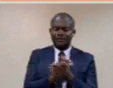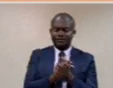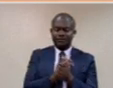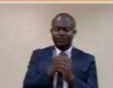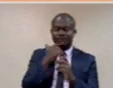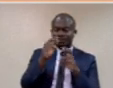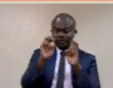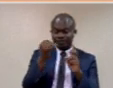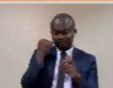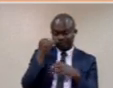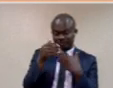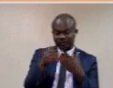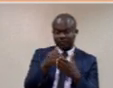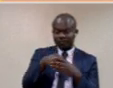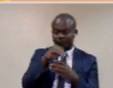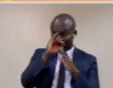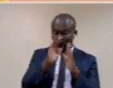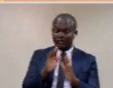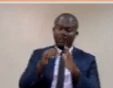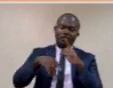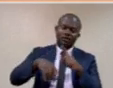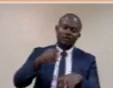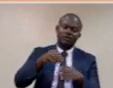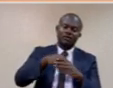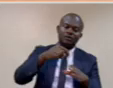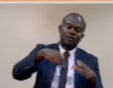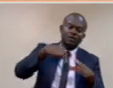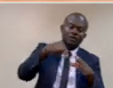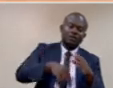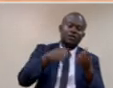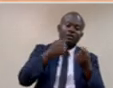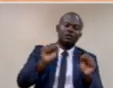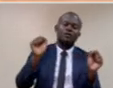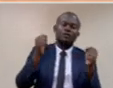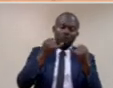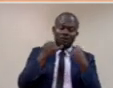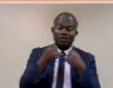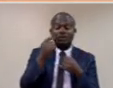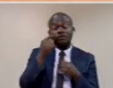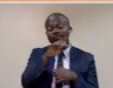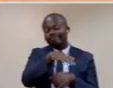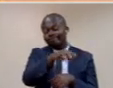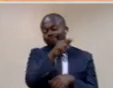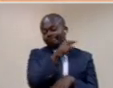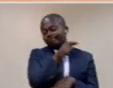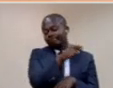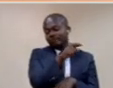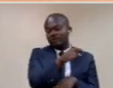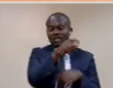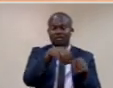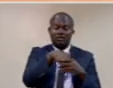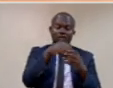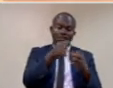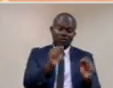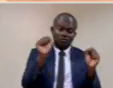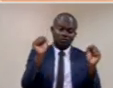ngo nk'iyo babaga batwaye Abatutsi kujya kubica bagera ku cyobo wenda hakagira uharokokera niyo wazakatubwira ati hano barahanzanye